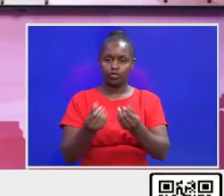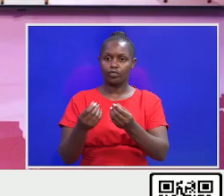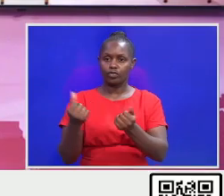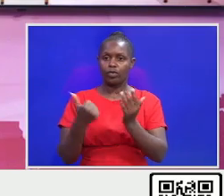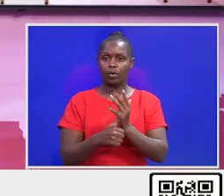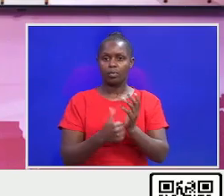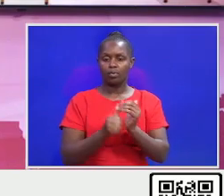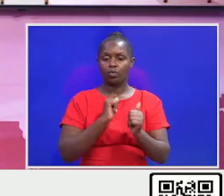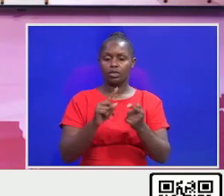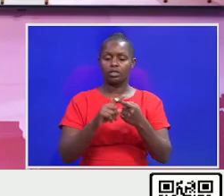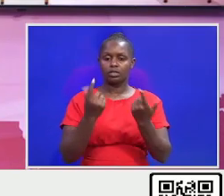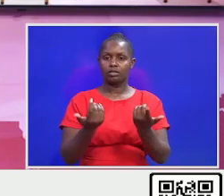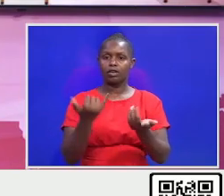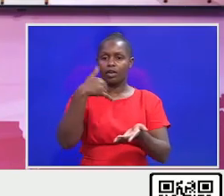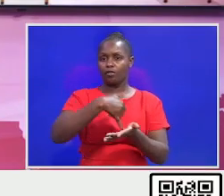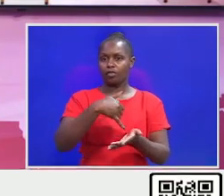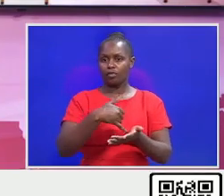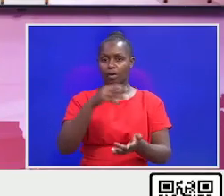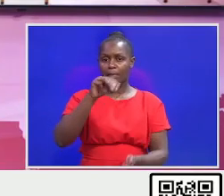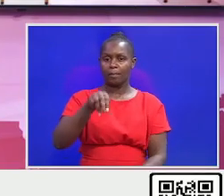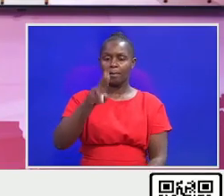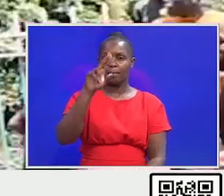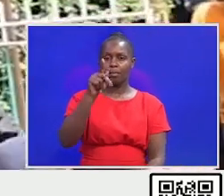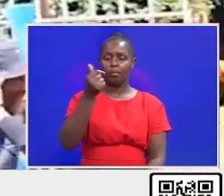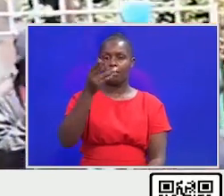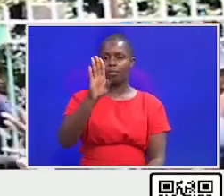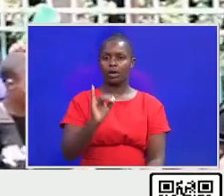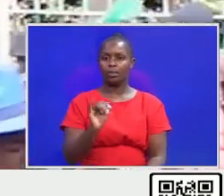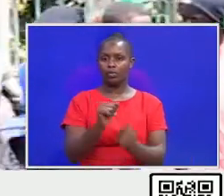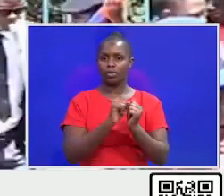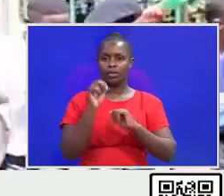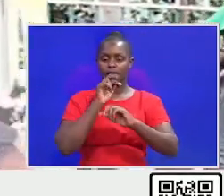nchini. Mwanahabari wetu Anastasia Mukabi na taarifa kamili.